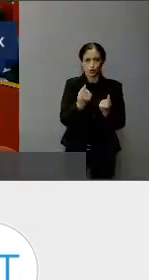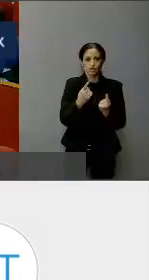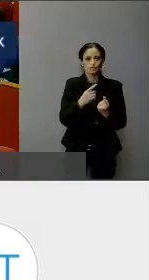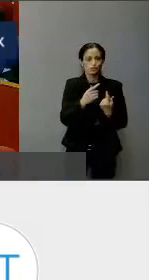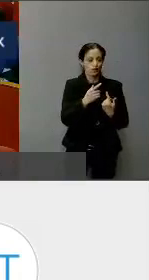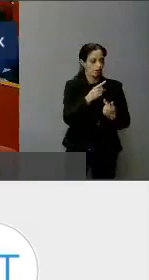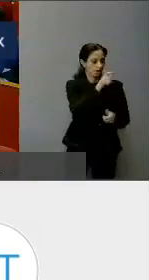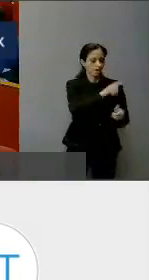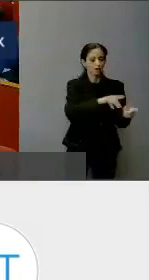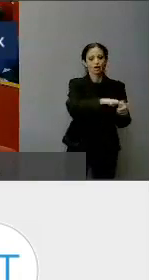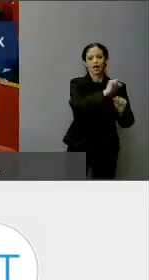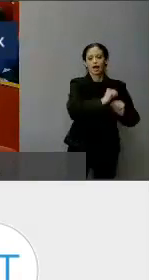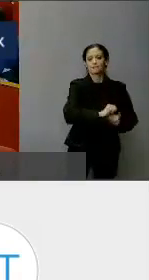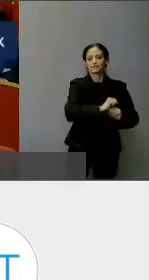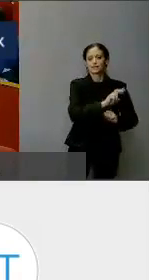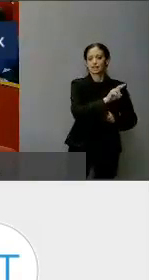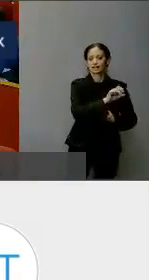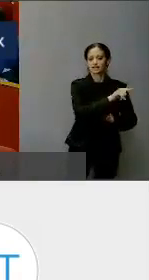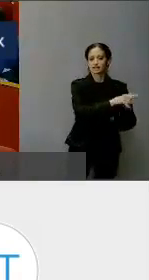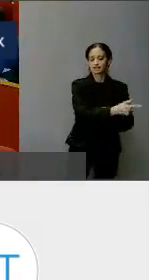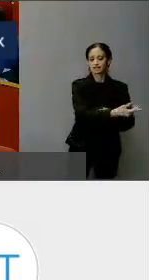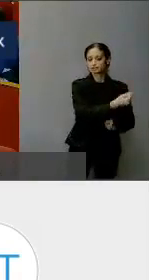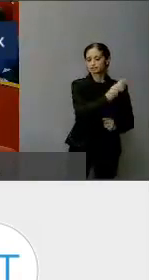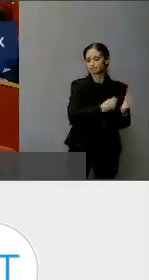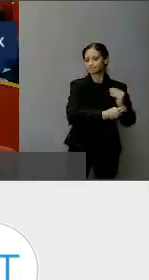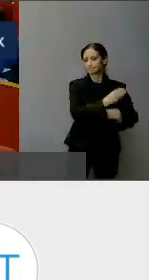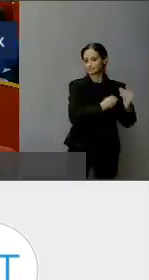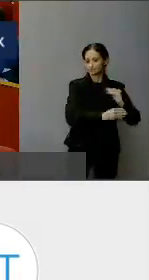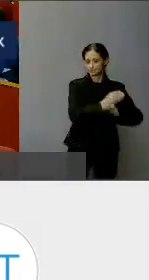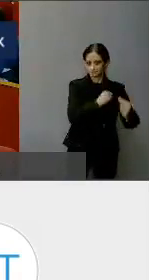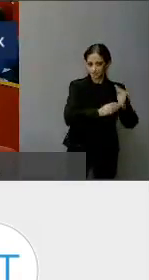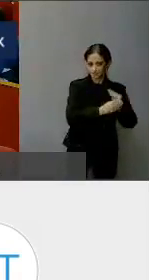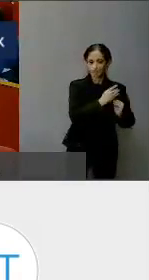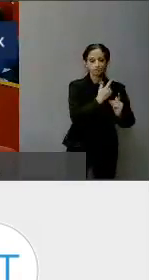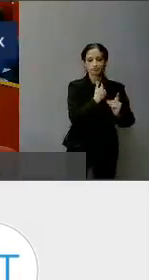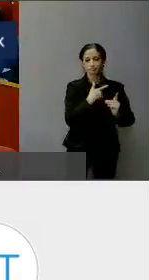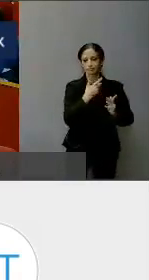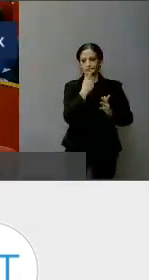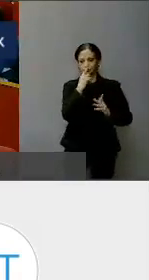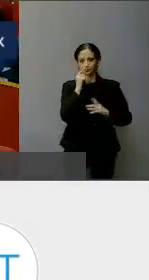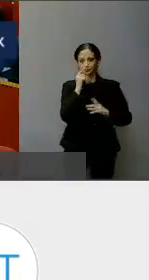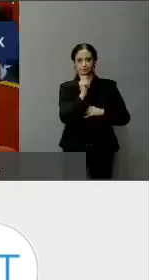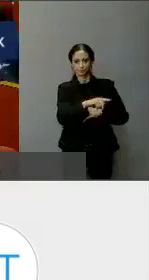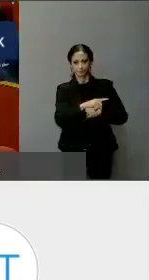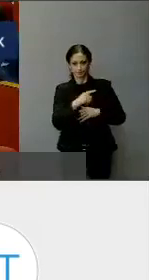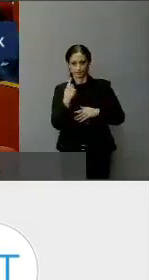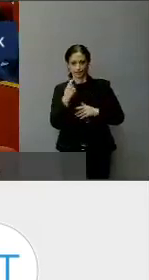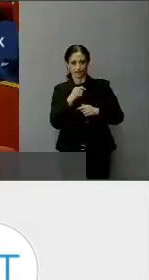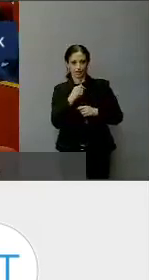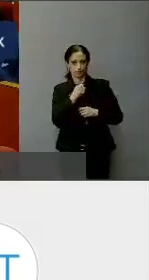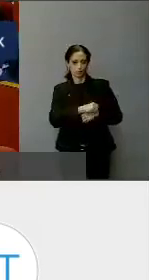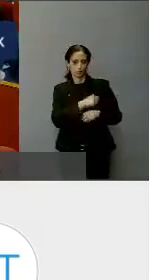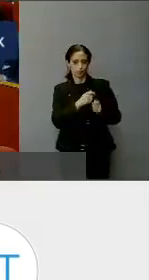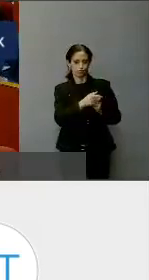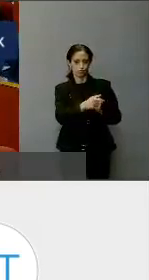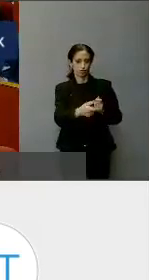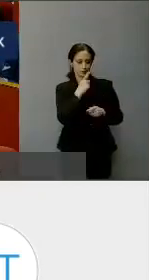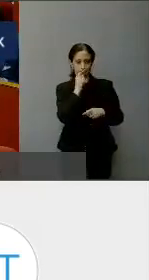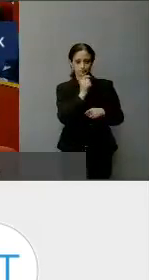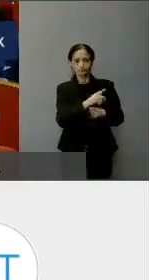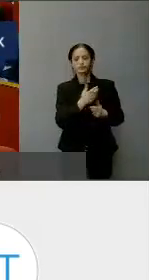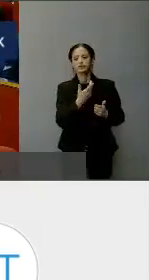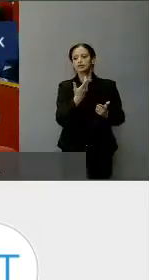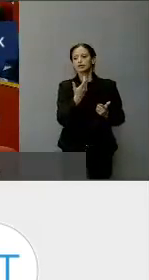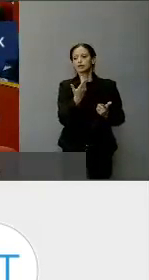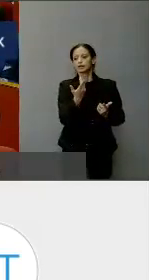vesima lo ha fatto altrettanto il municipio non è stato ascoltato le commissioni sono state fatte lo